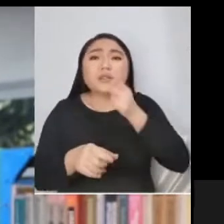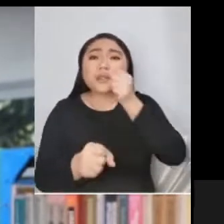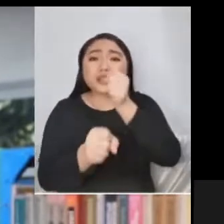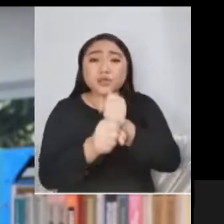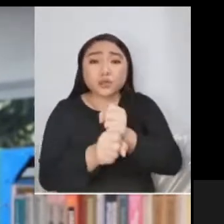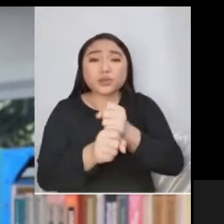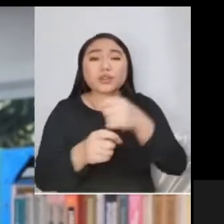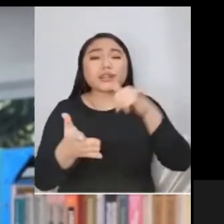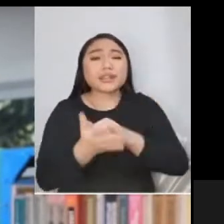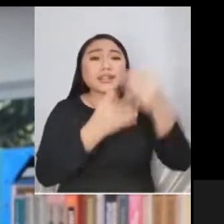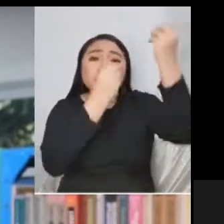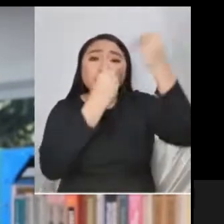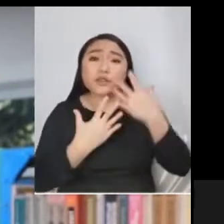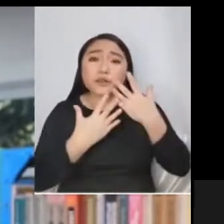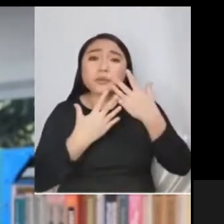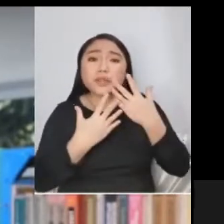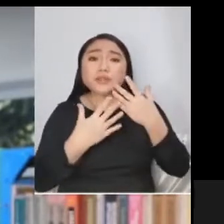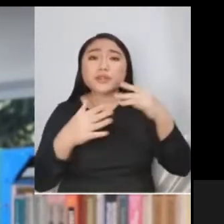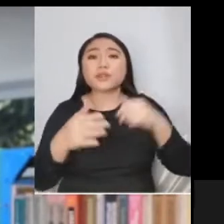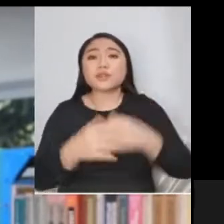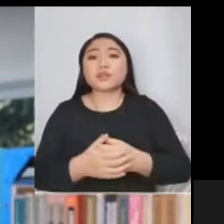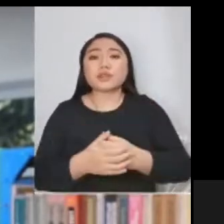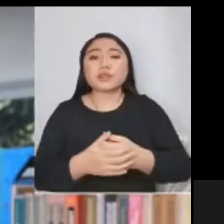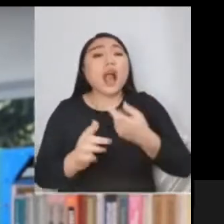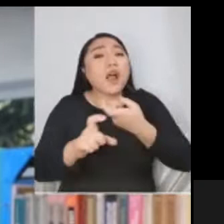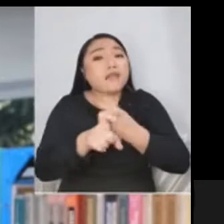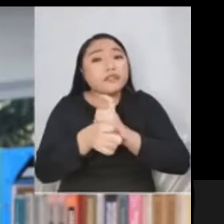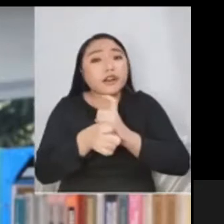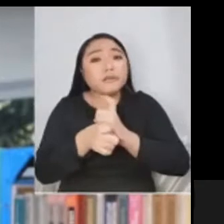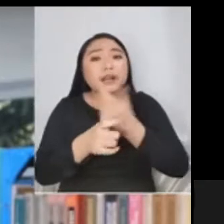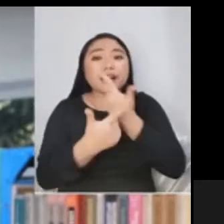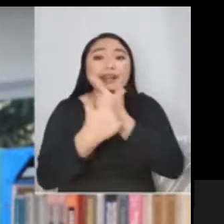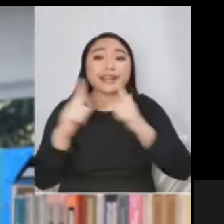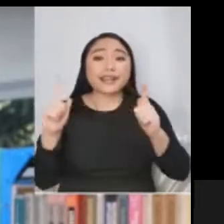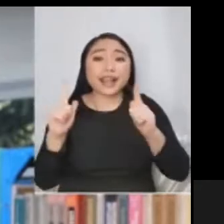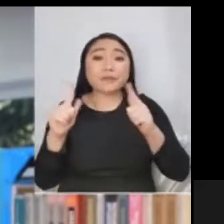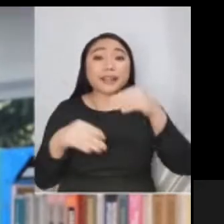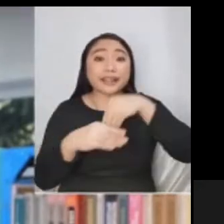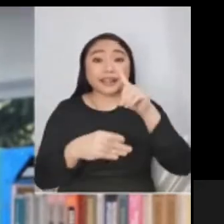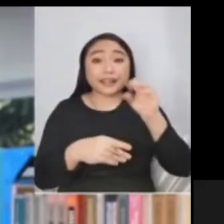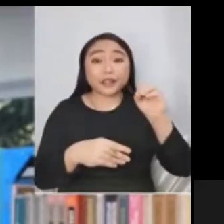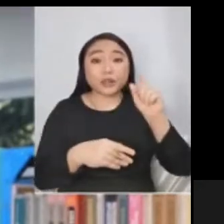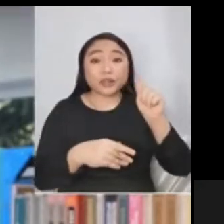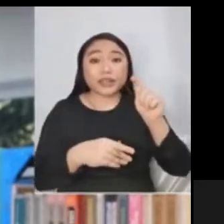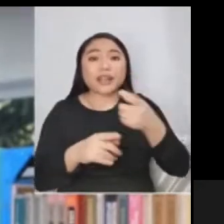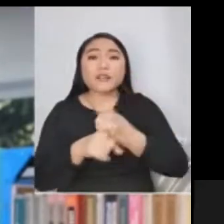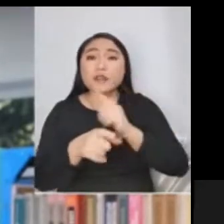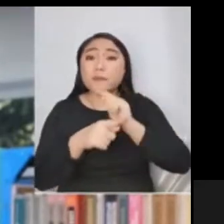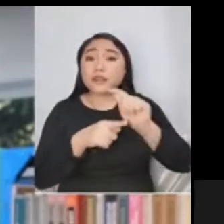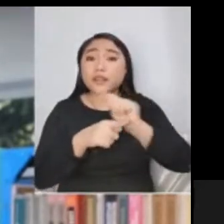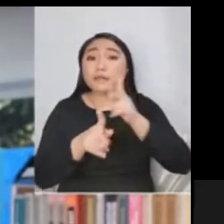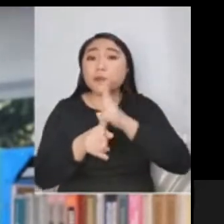kayo na ang impormasyon at kaalamang nagmumula sa libraries ay nagdaan sa mga